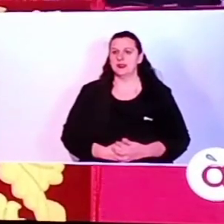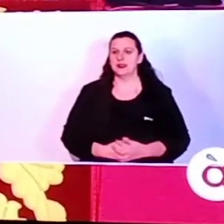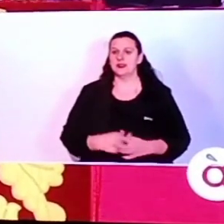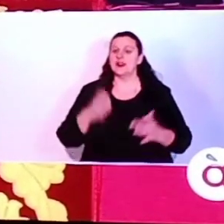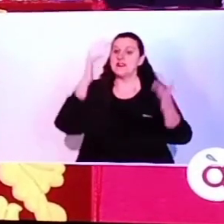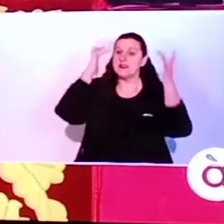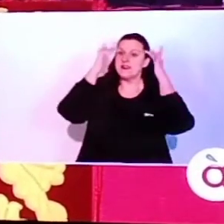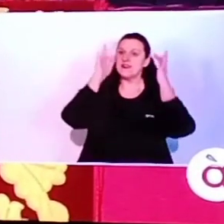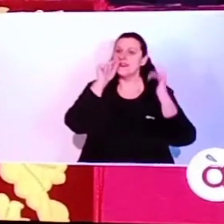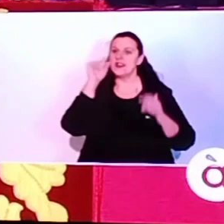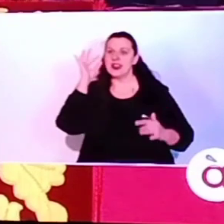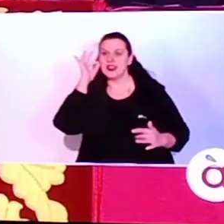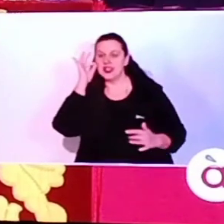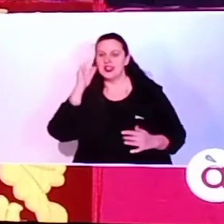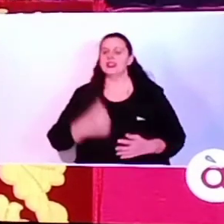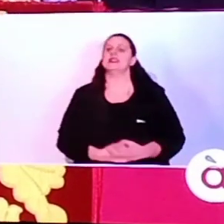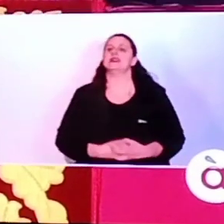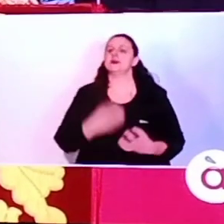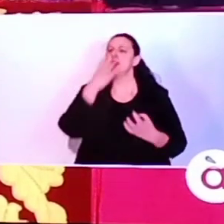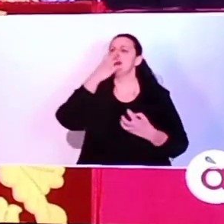Falleres i fallers!